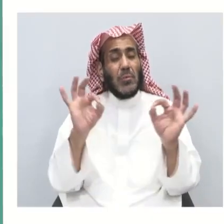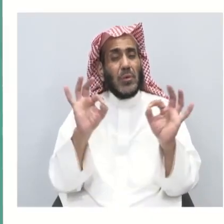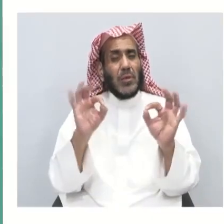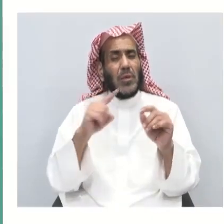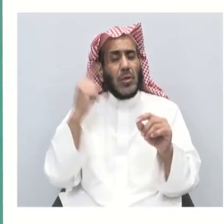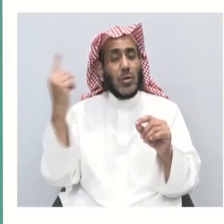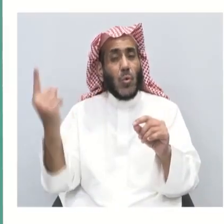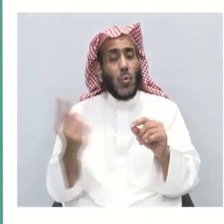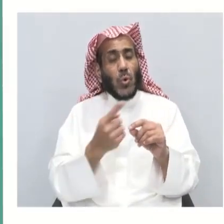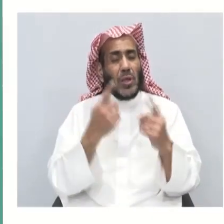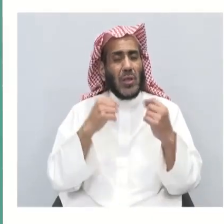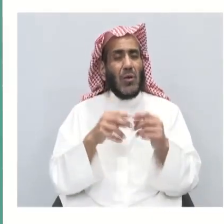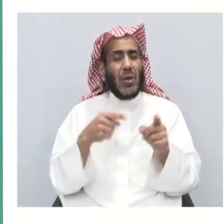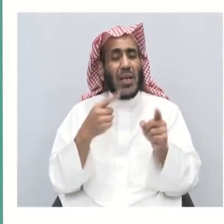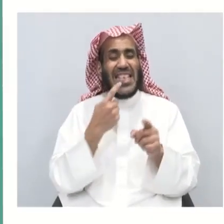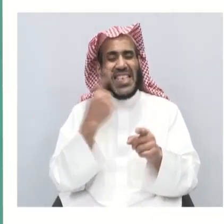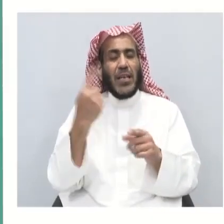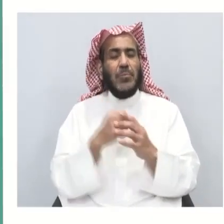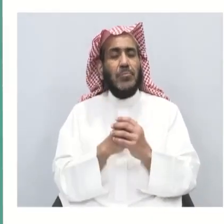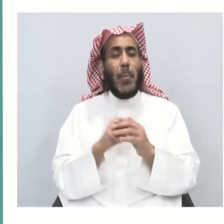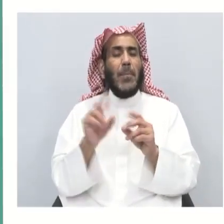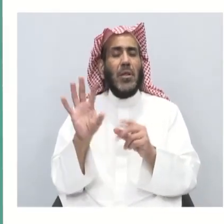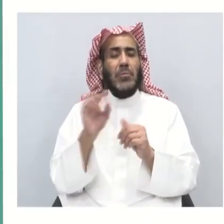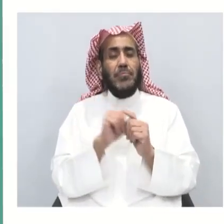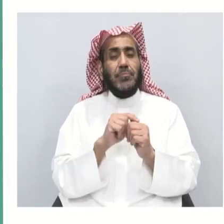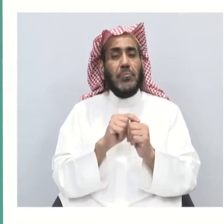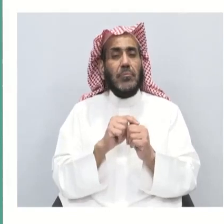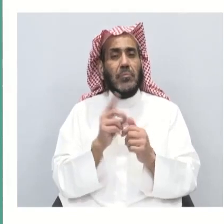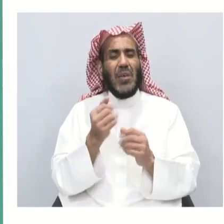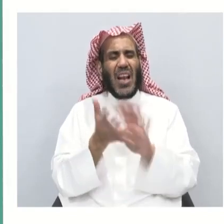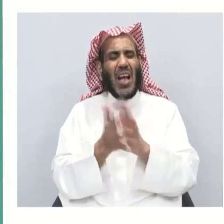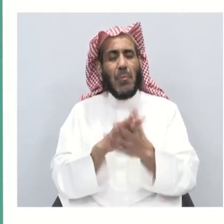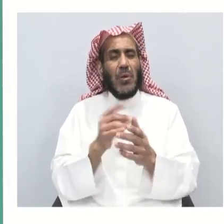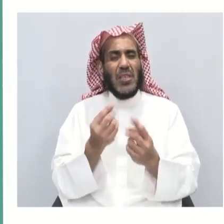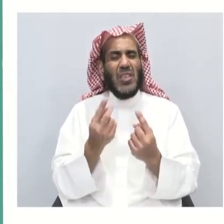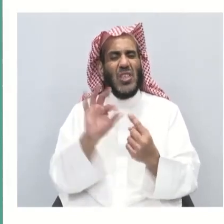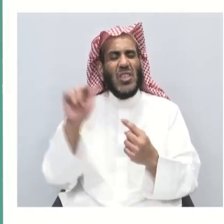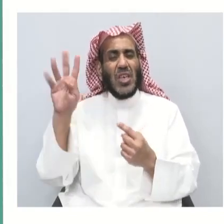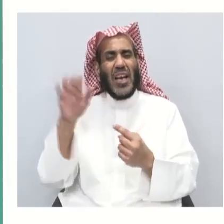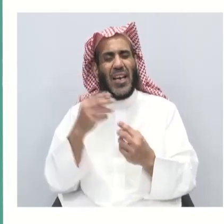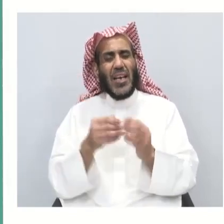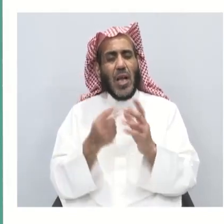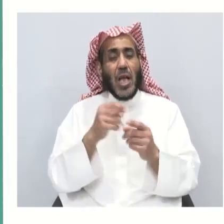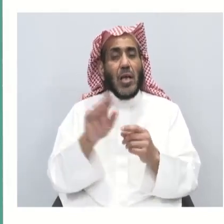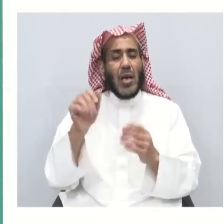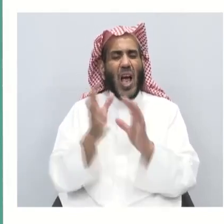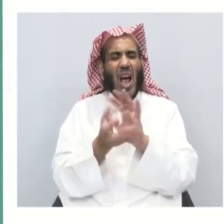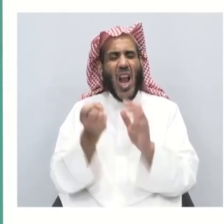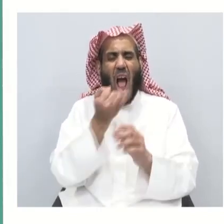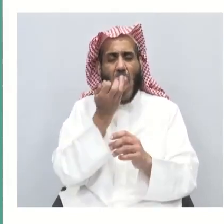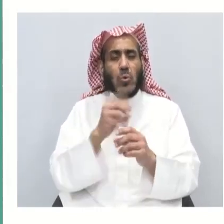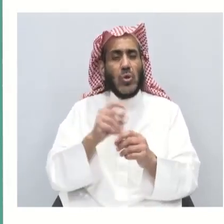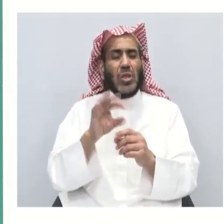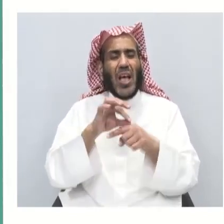دورة حياتها خلال سنة، مثل القمح، الشعير، الأرز، الذرة،